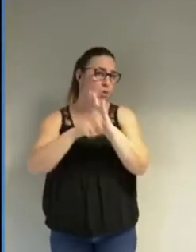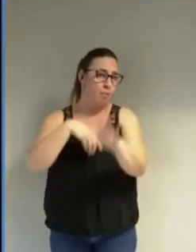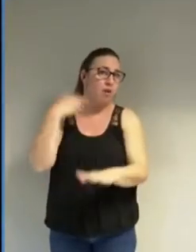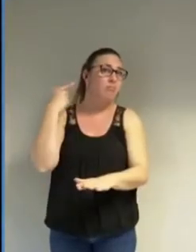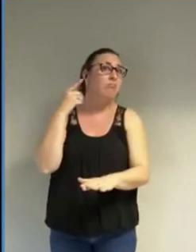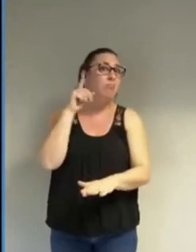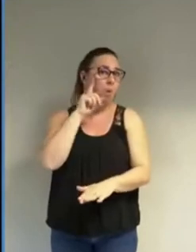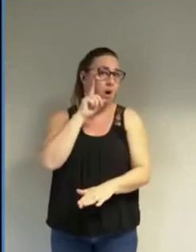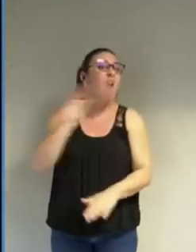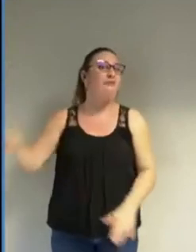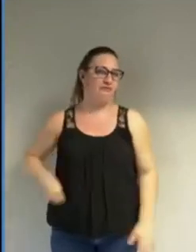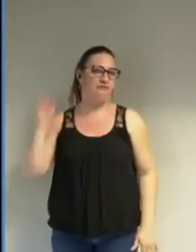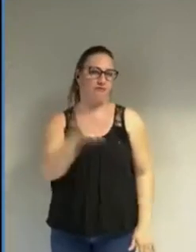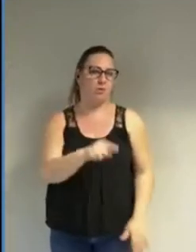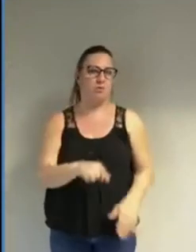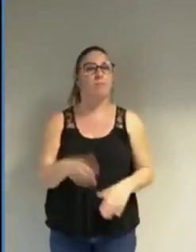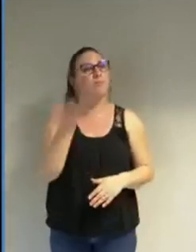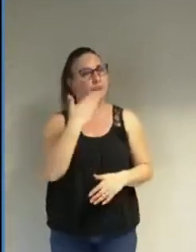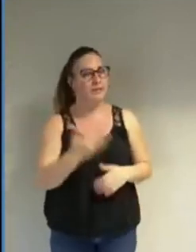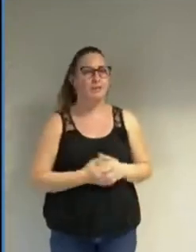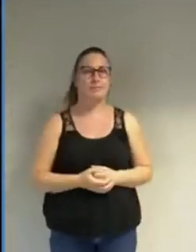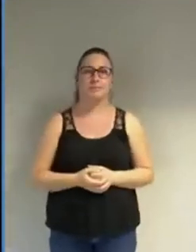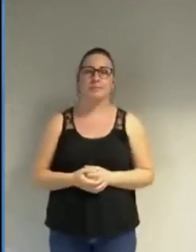votre faute je vous remercie merci